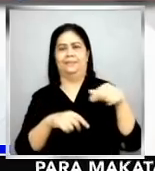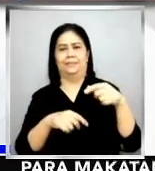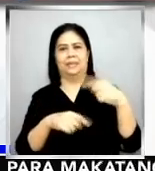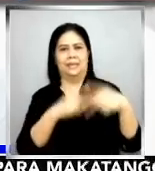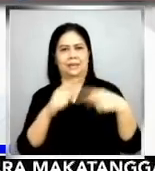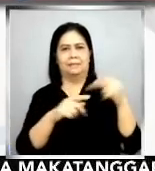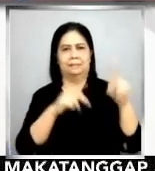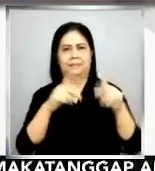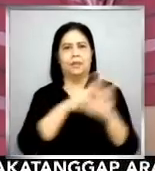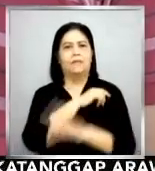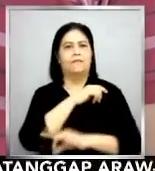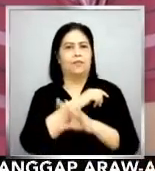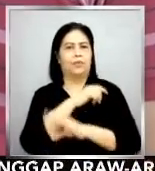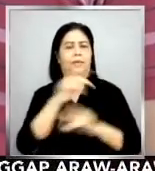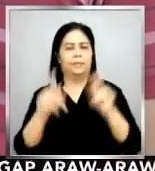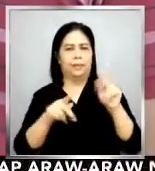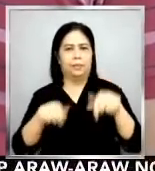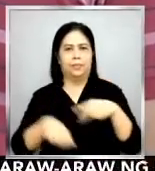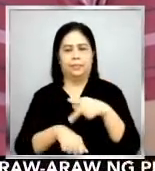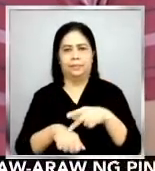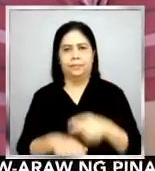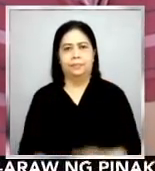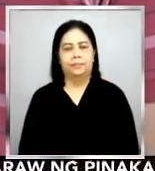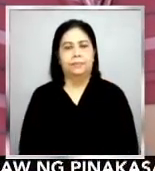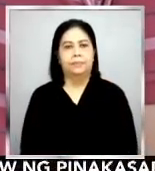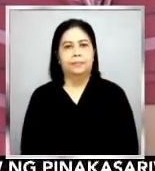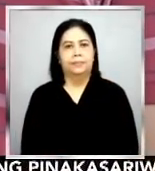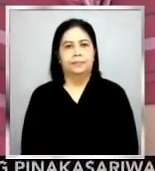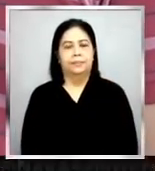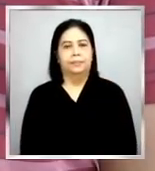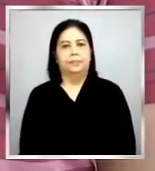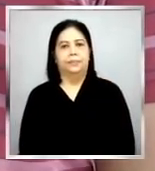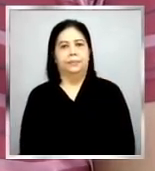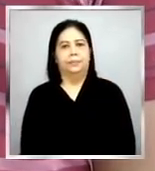nationals dito sa bansa. John Consulta, nakatutok 24 oras.